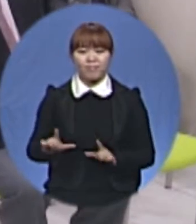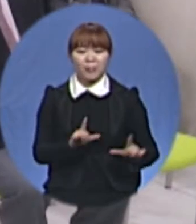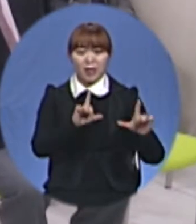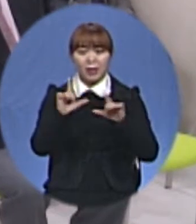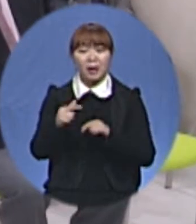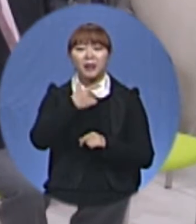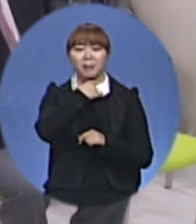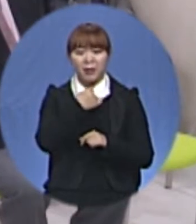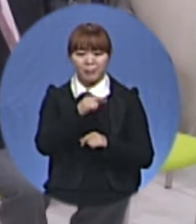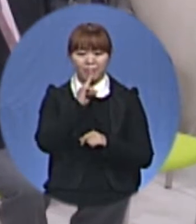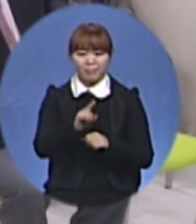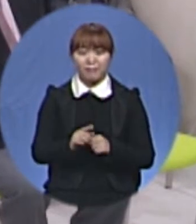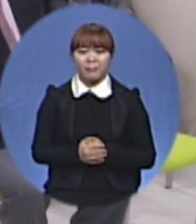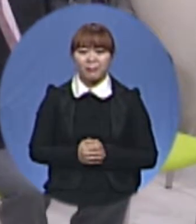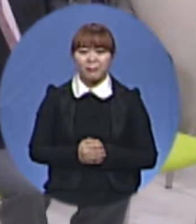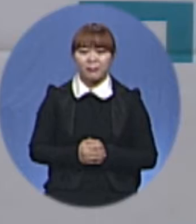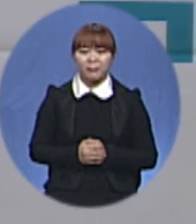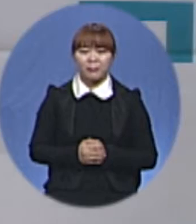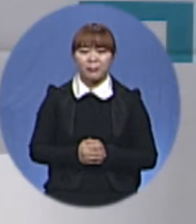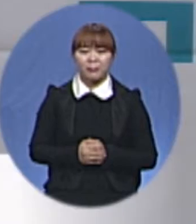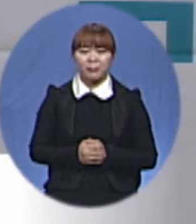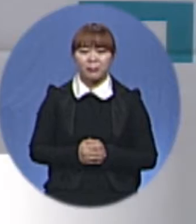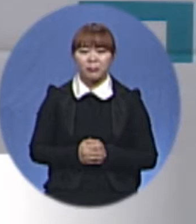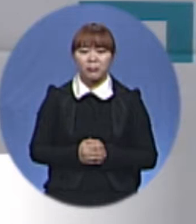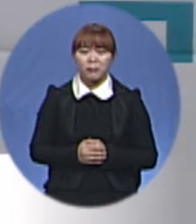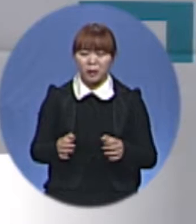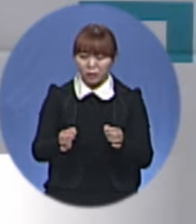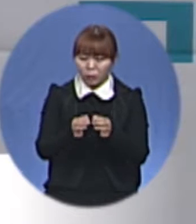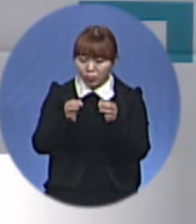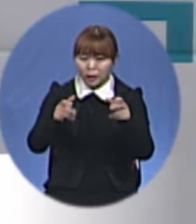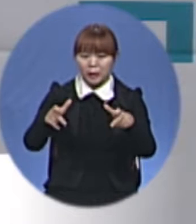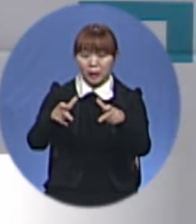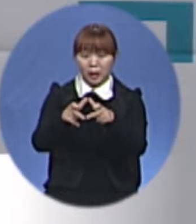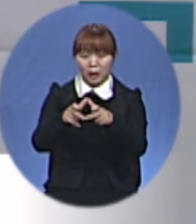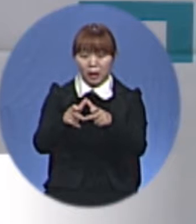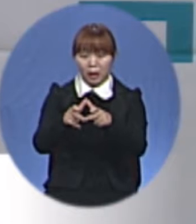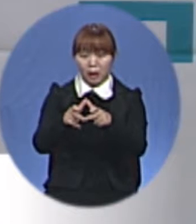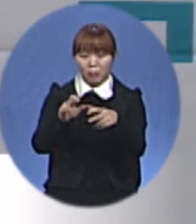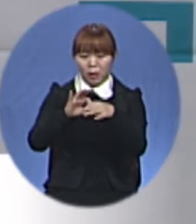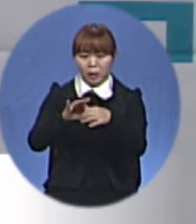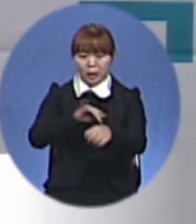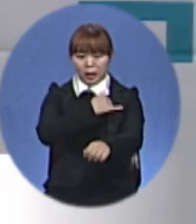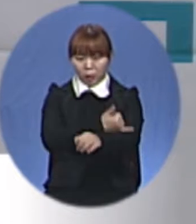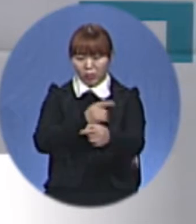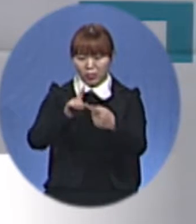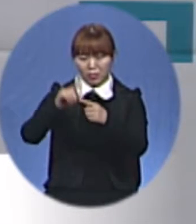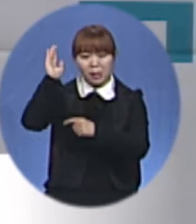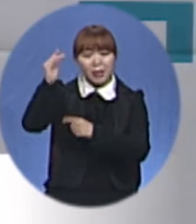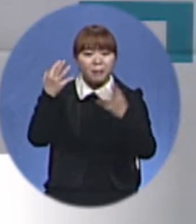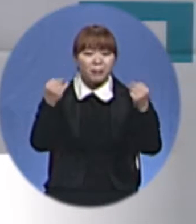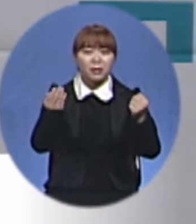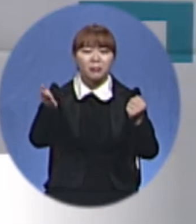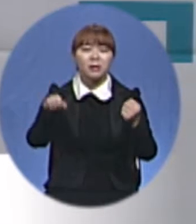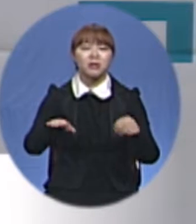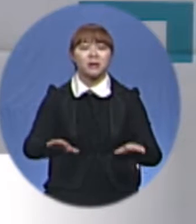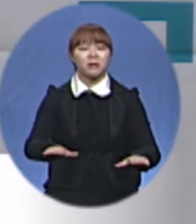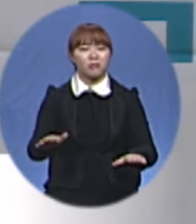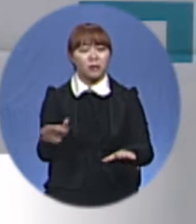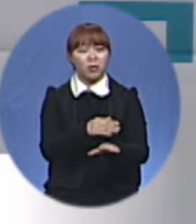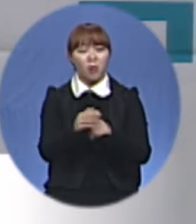있기를 바란다고 말했습니다. 그동안에 우리가 장애인의 인권을 많이 말해왔지만